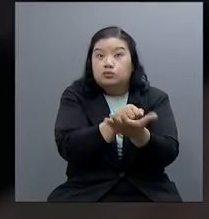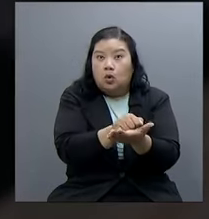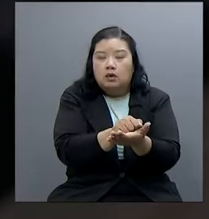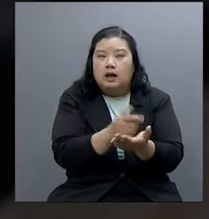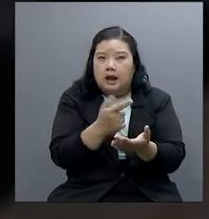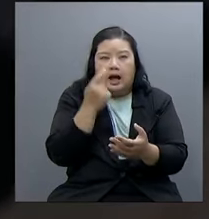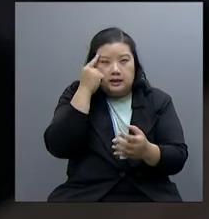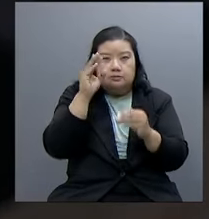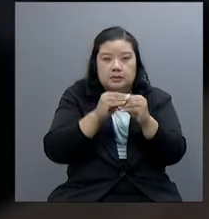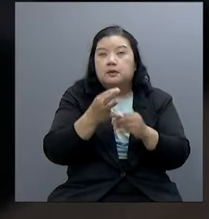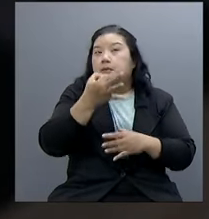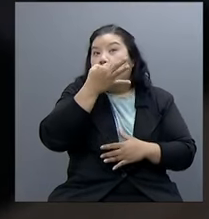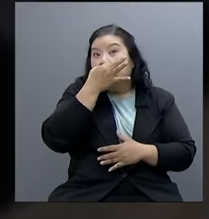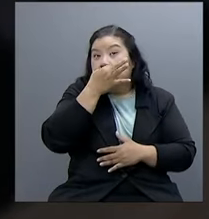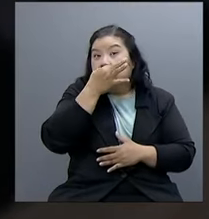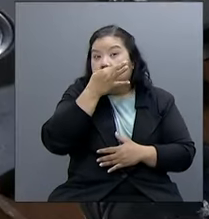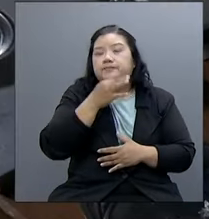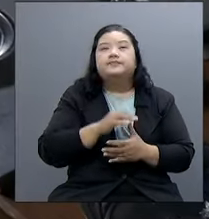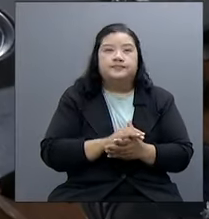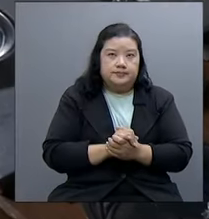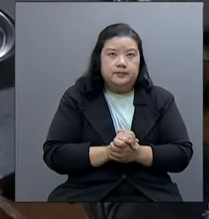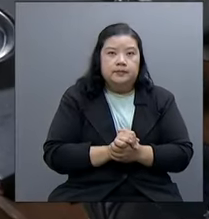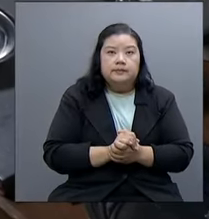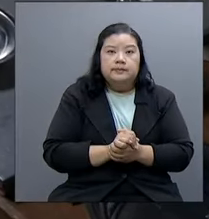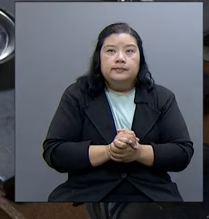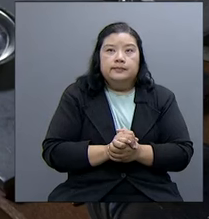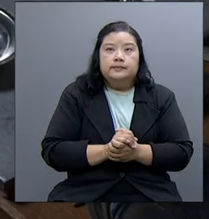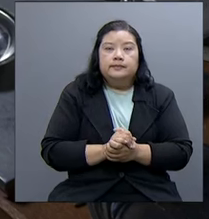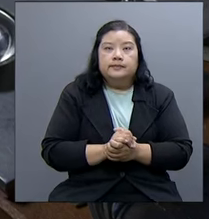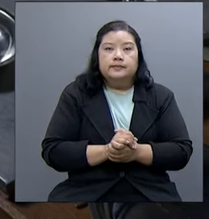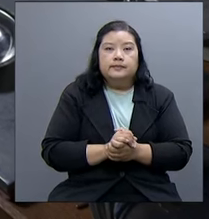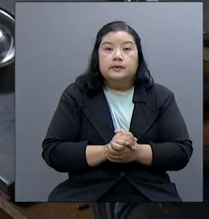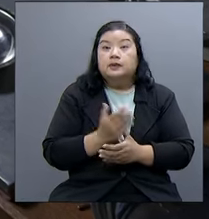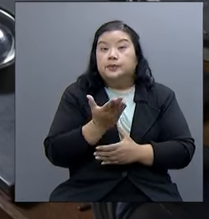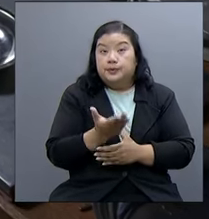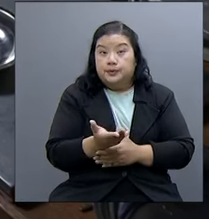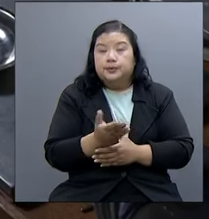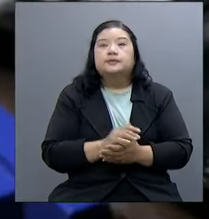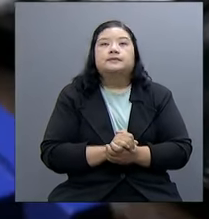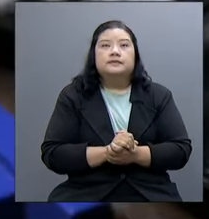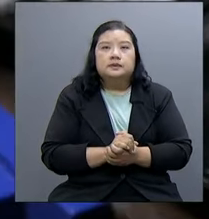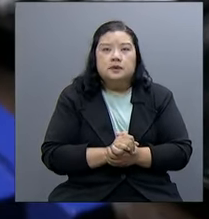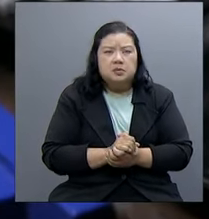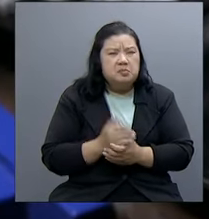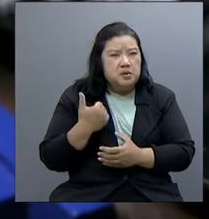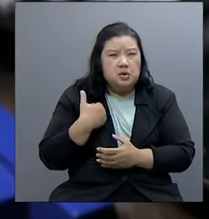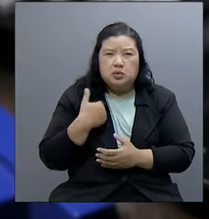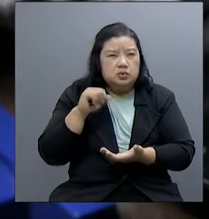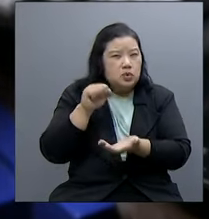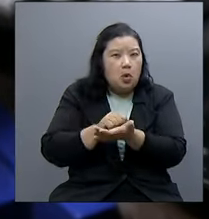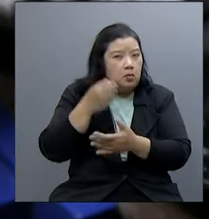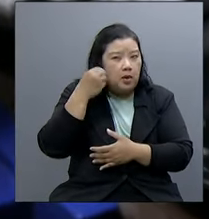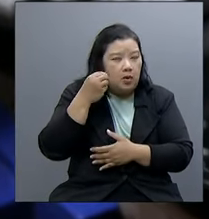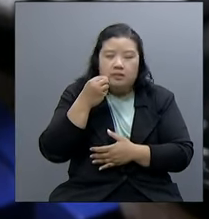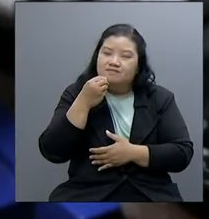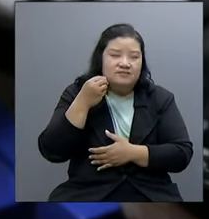เอามาเป็อาชีจิงๆ ตงแต่ตอนนันมาและเมื่อถงแม้ว่างานนี้จะไมได้มการสั่งทำบ่อยๆแต่ทุครั้งท